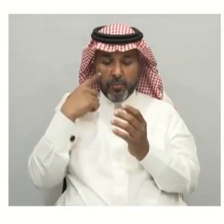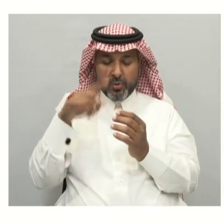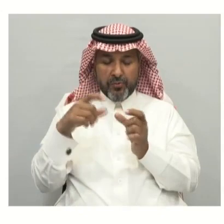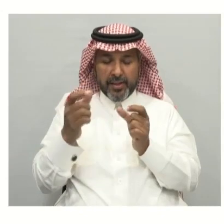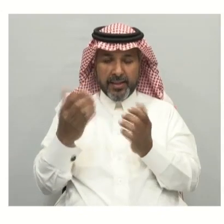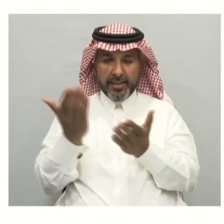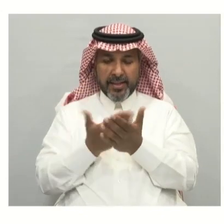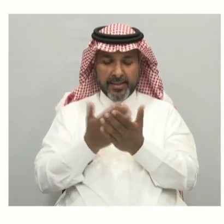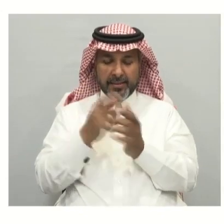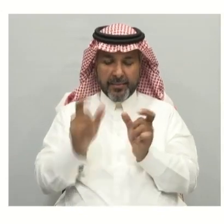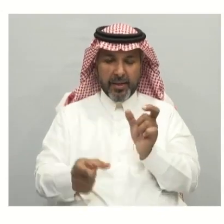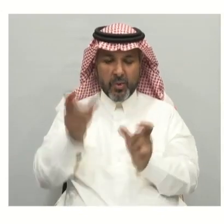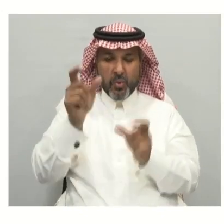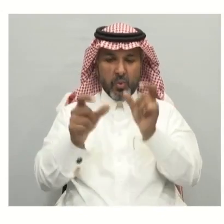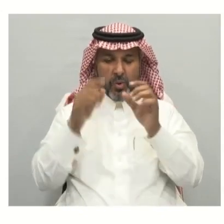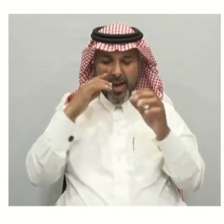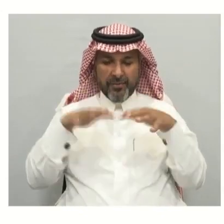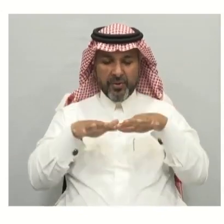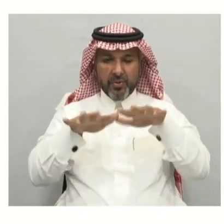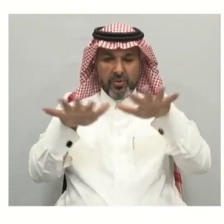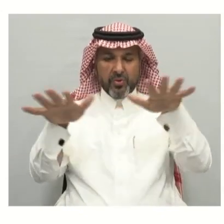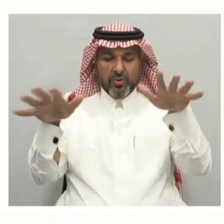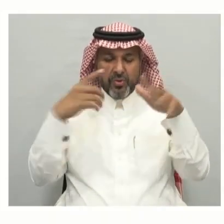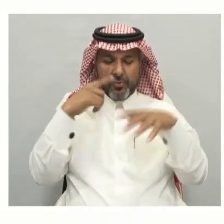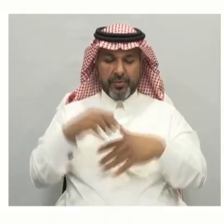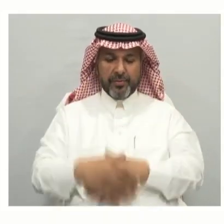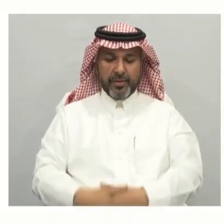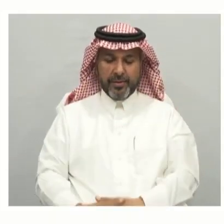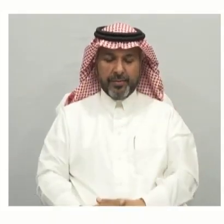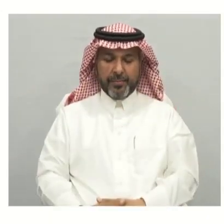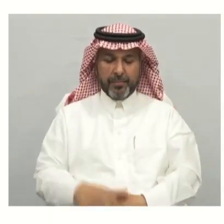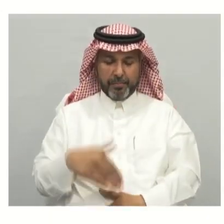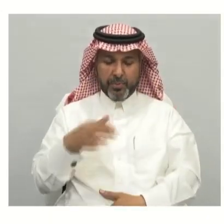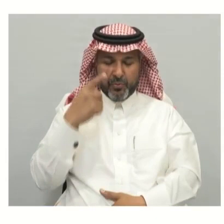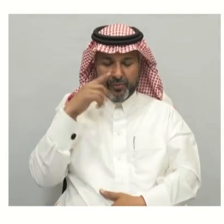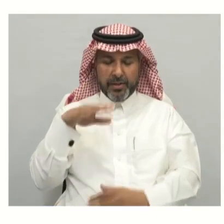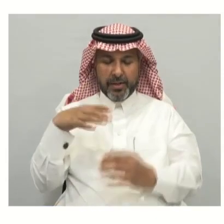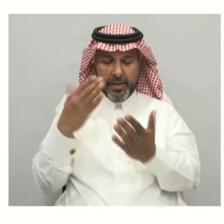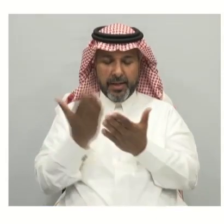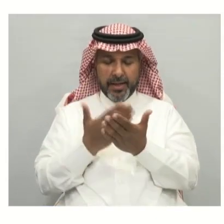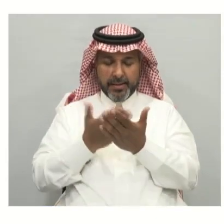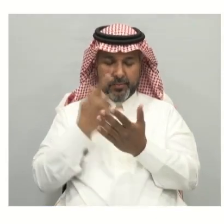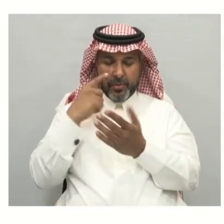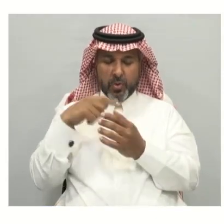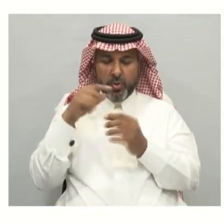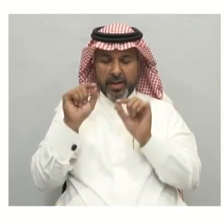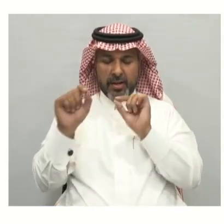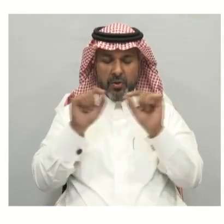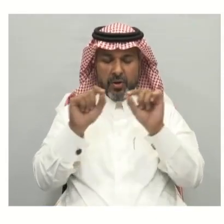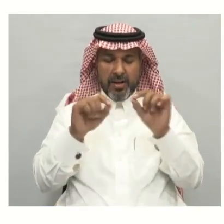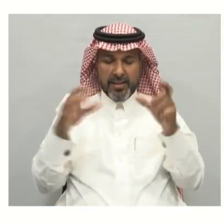اجراء التنبؤات لانه يبين اتجاهات البيانات اذا كانت النقاط على شكل الانتشار